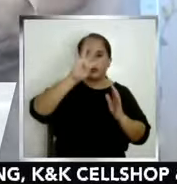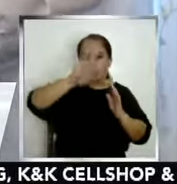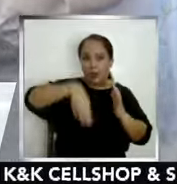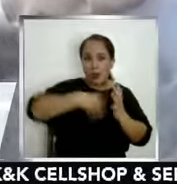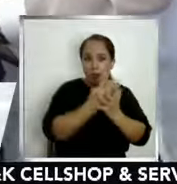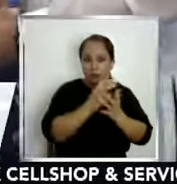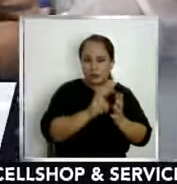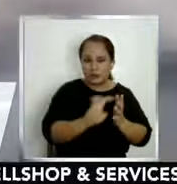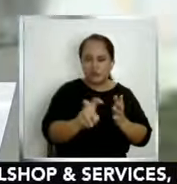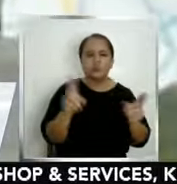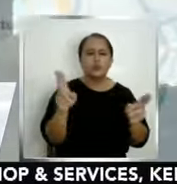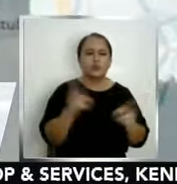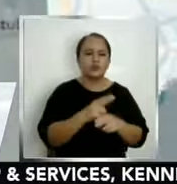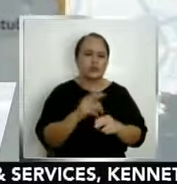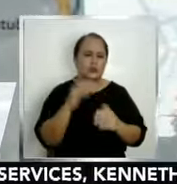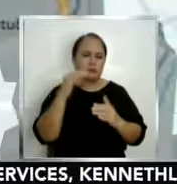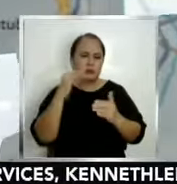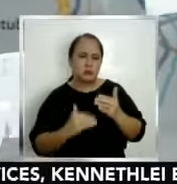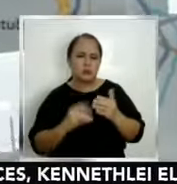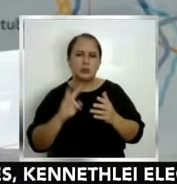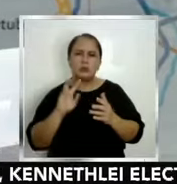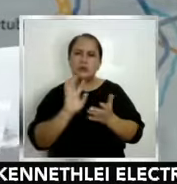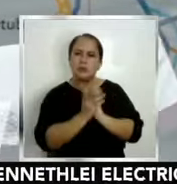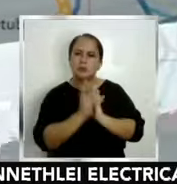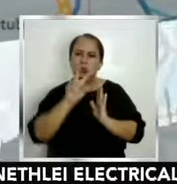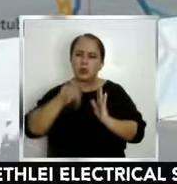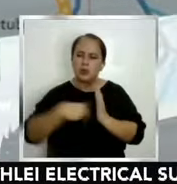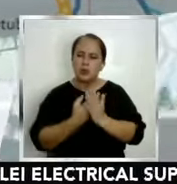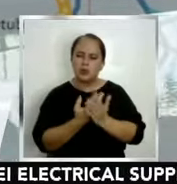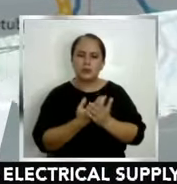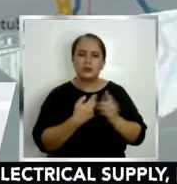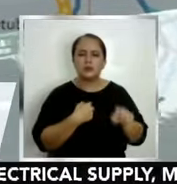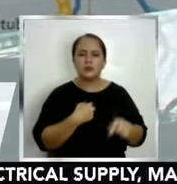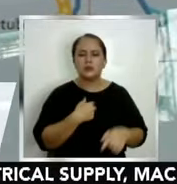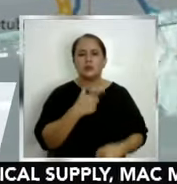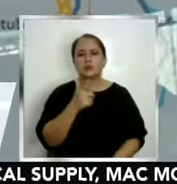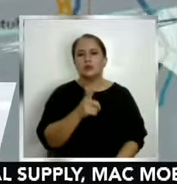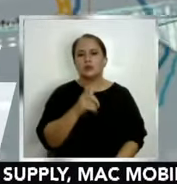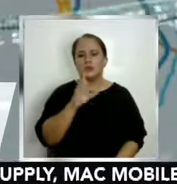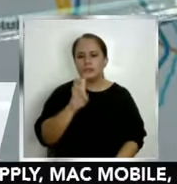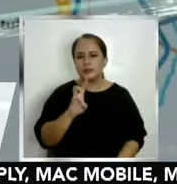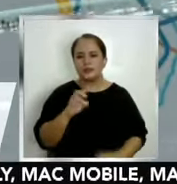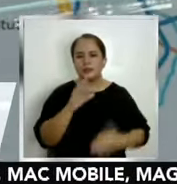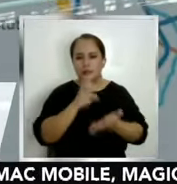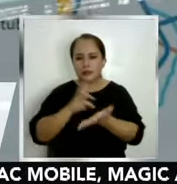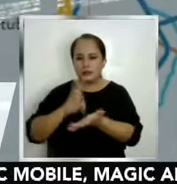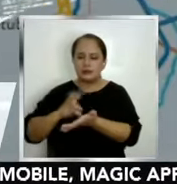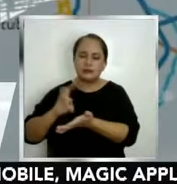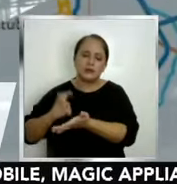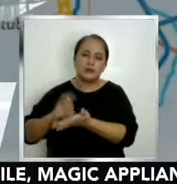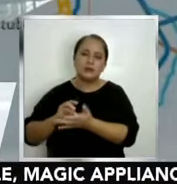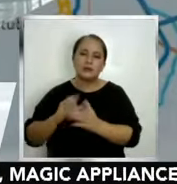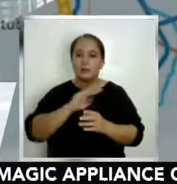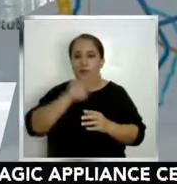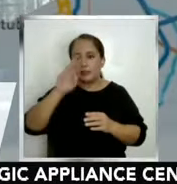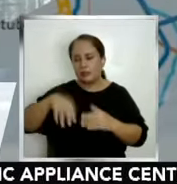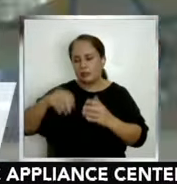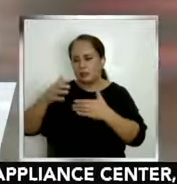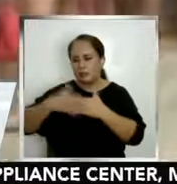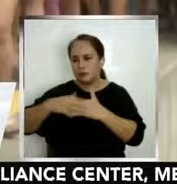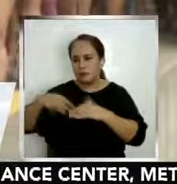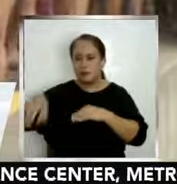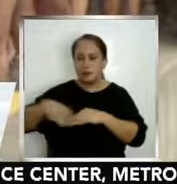sa 2 oras. Tatagos ito sa 27 bayan at lungsod sa Metro Manila at mga karating probinsya mula Pampanga hanggang